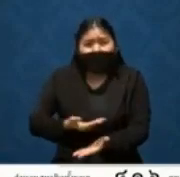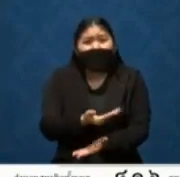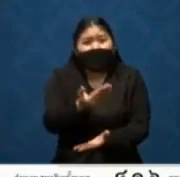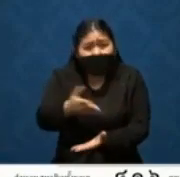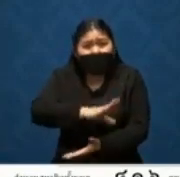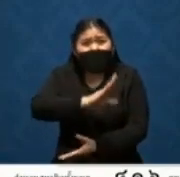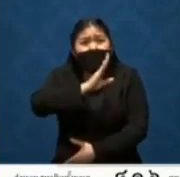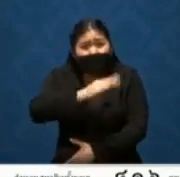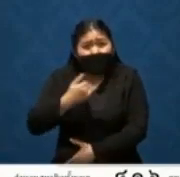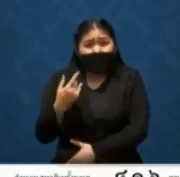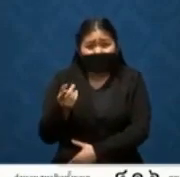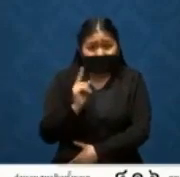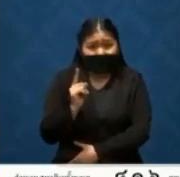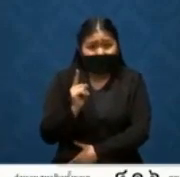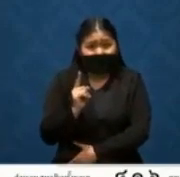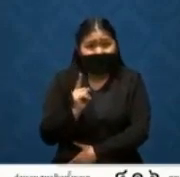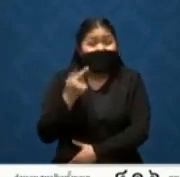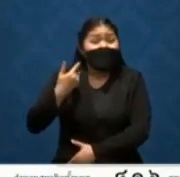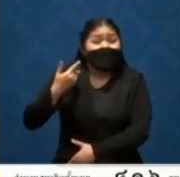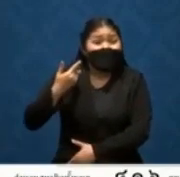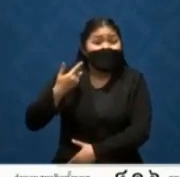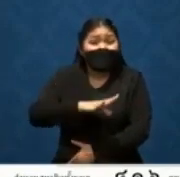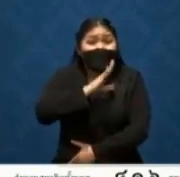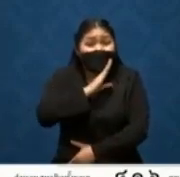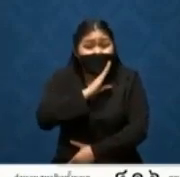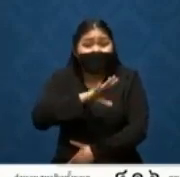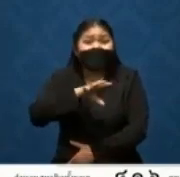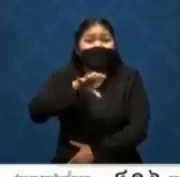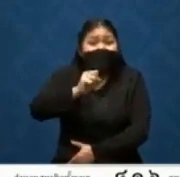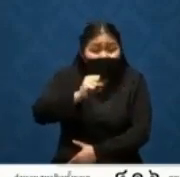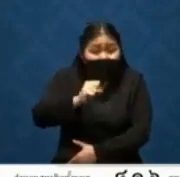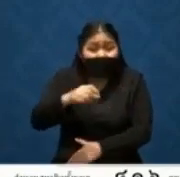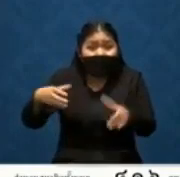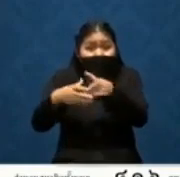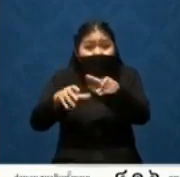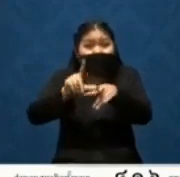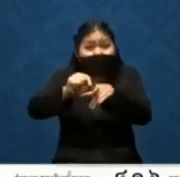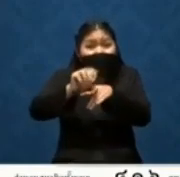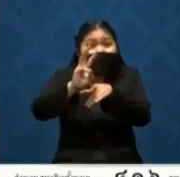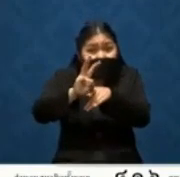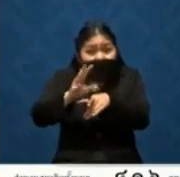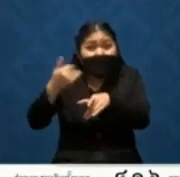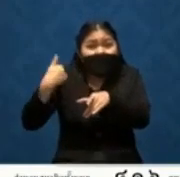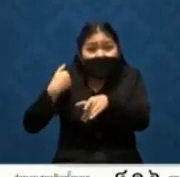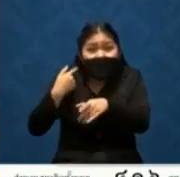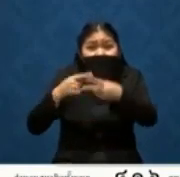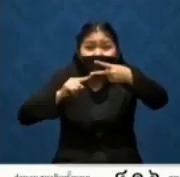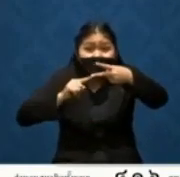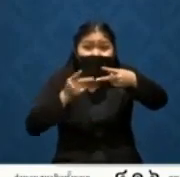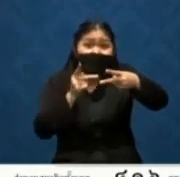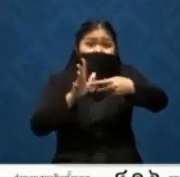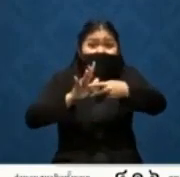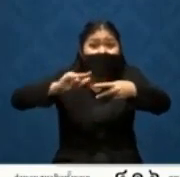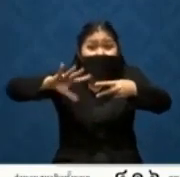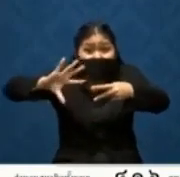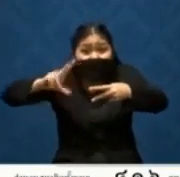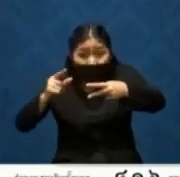ถ้าตราบใดสมัยผู้แทนชุด26นี้ยังลกัญชงเป็น